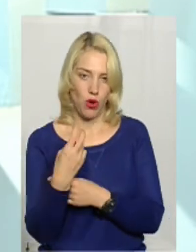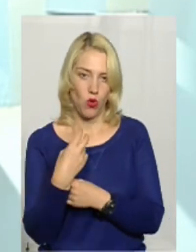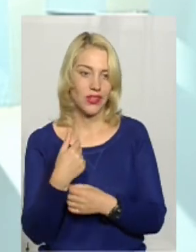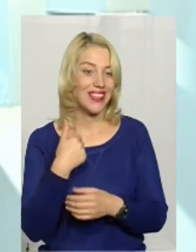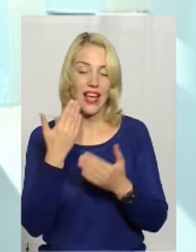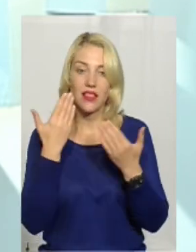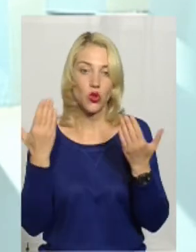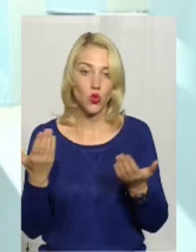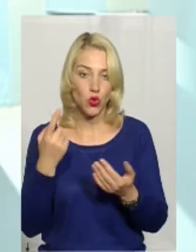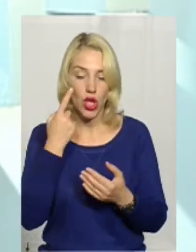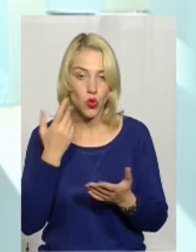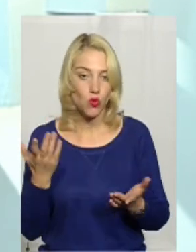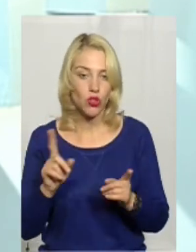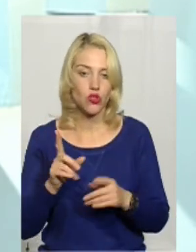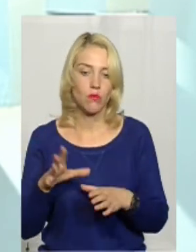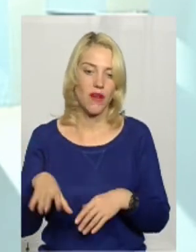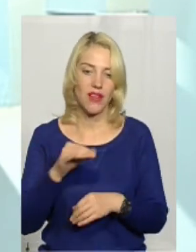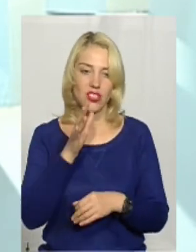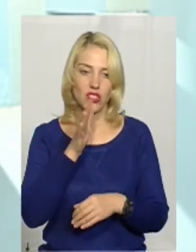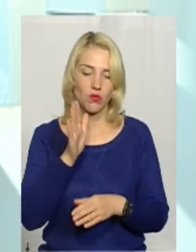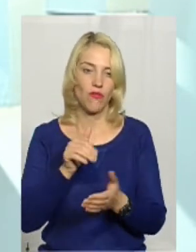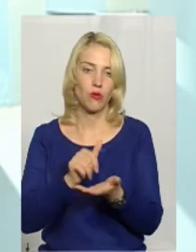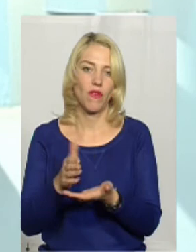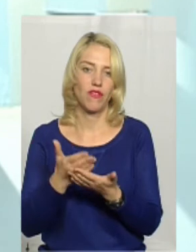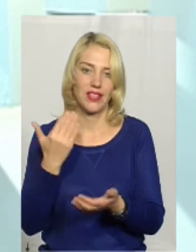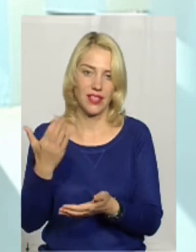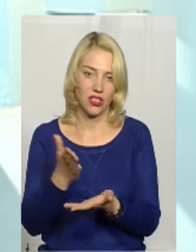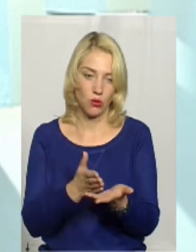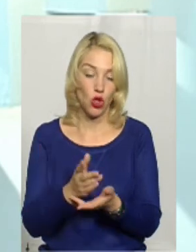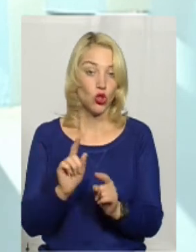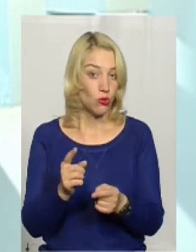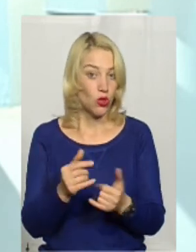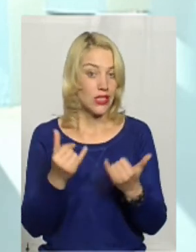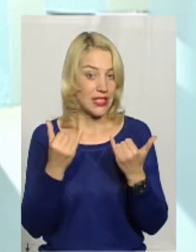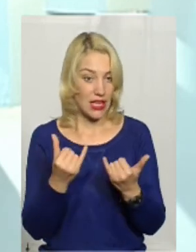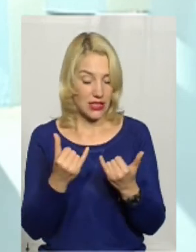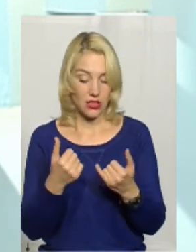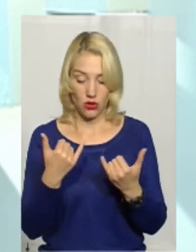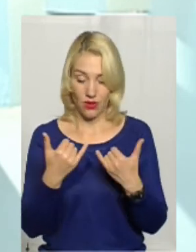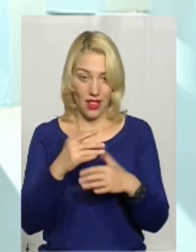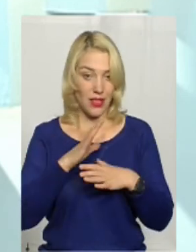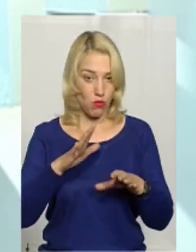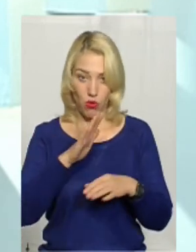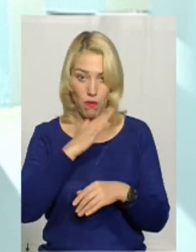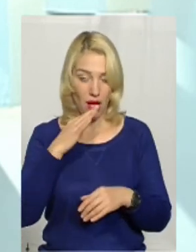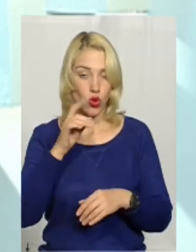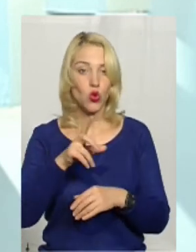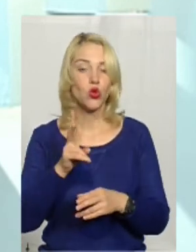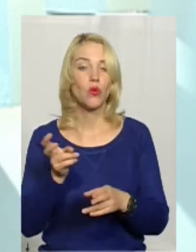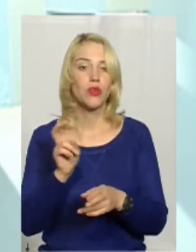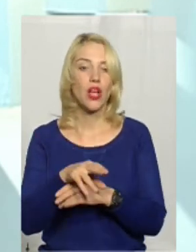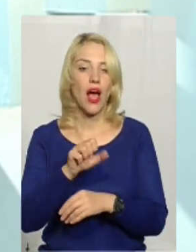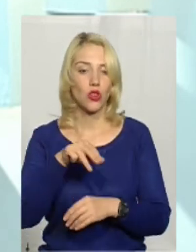не думаю, що нас, ми будемо весь час відмовлятися від їхніх послуг. То саме сьогодні в нас було небагато людей, які прийшли